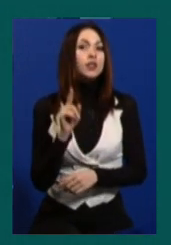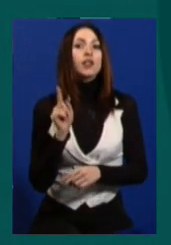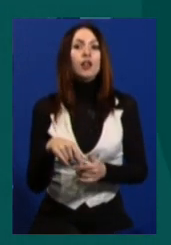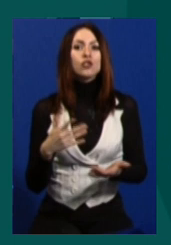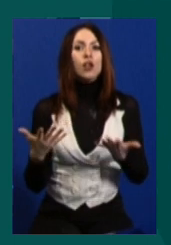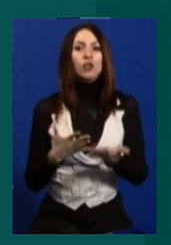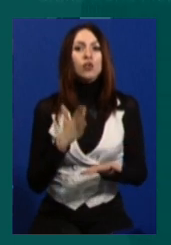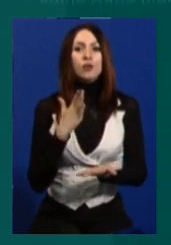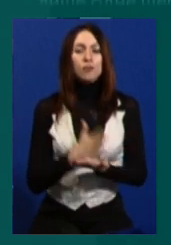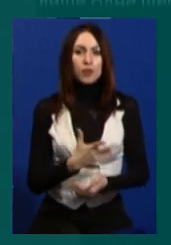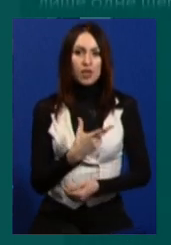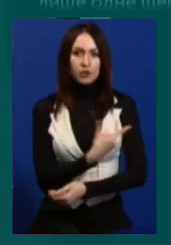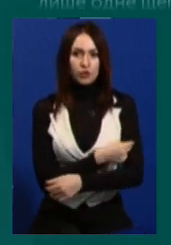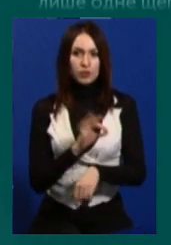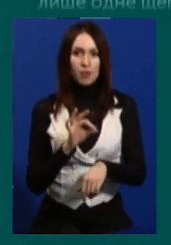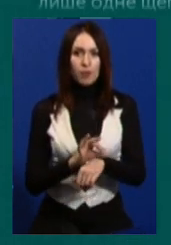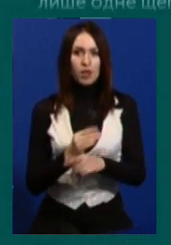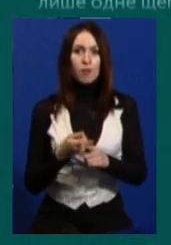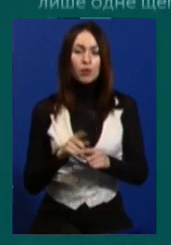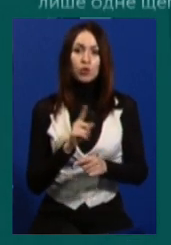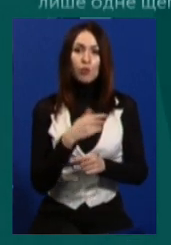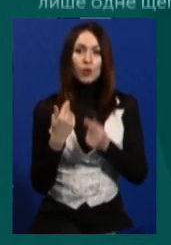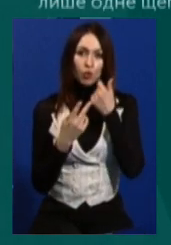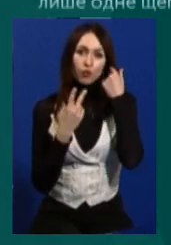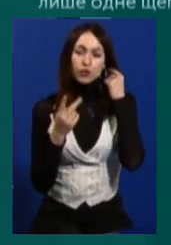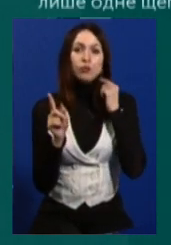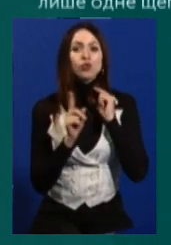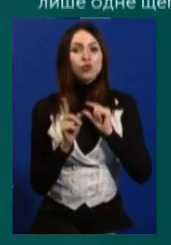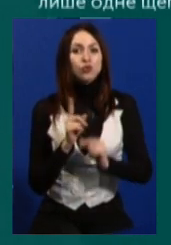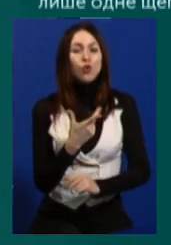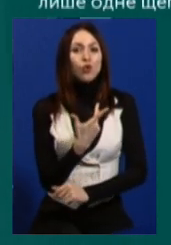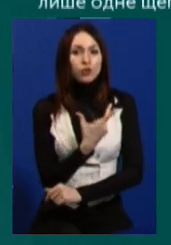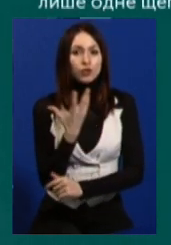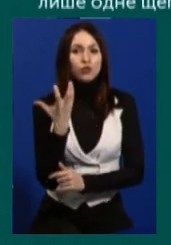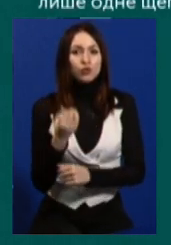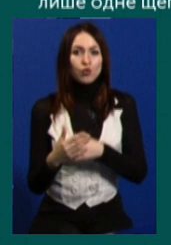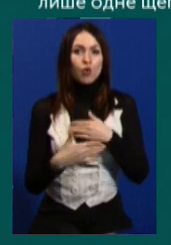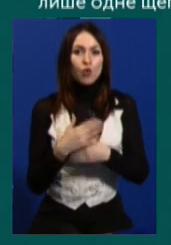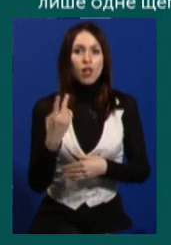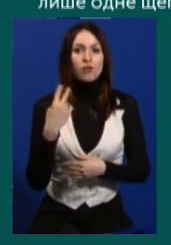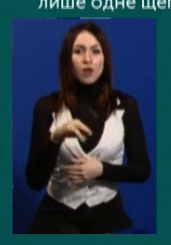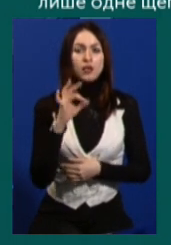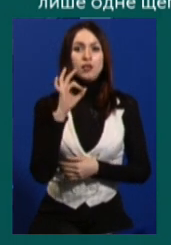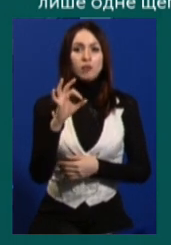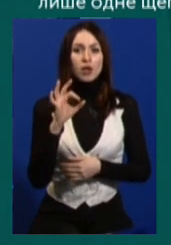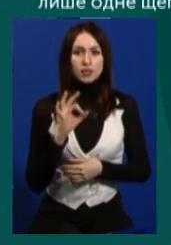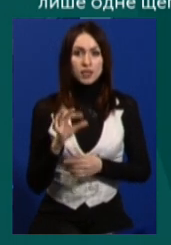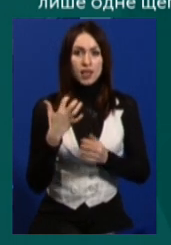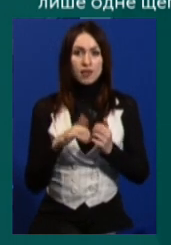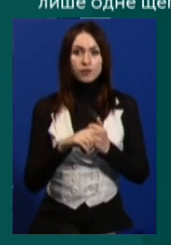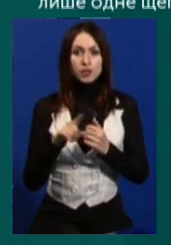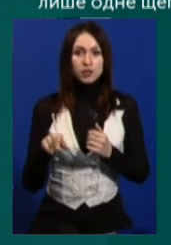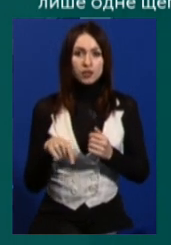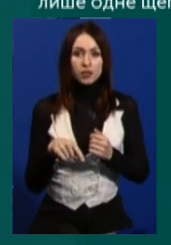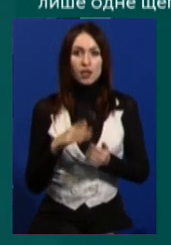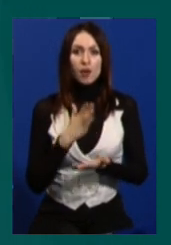мали щеплення і захворіли, то ми побачимо, що ще майже 20% з них мали